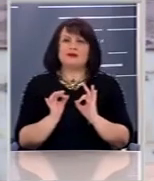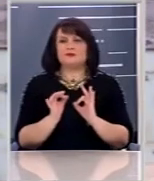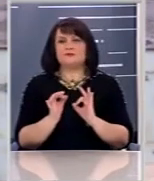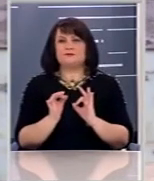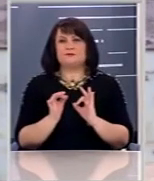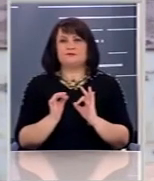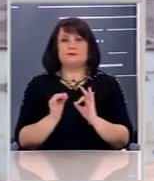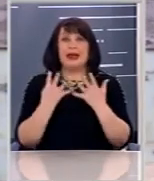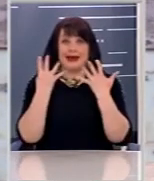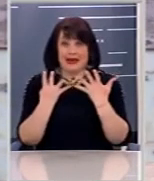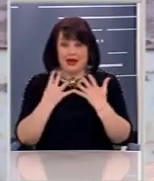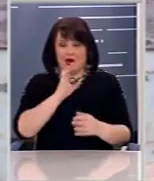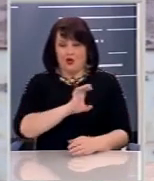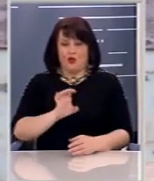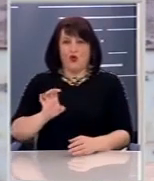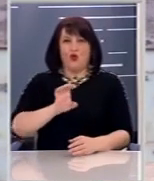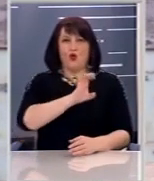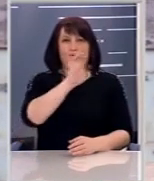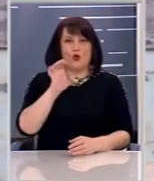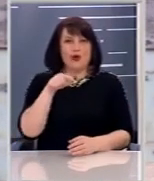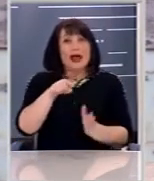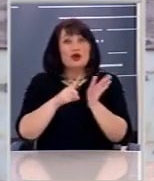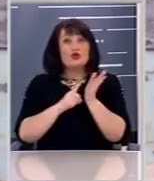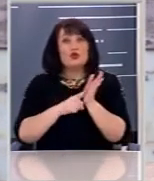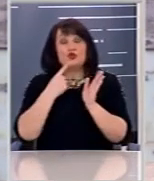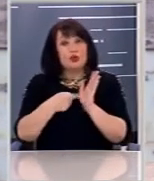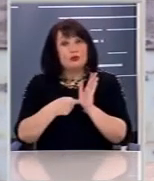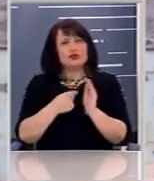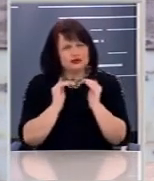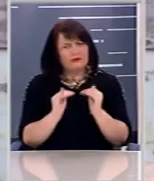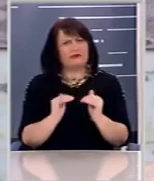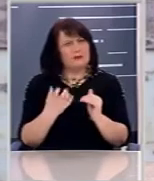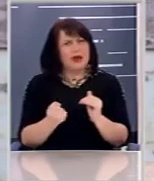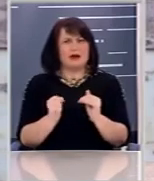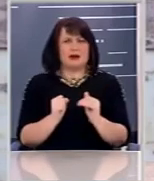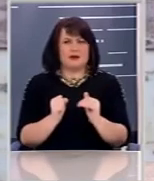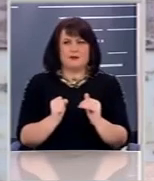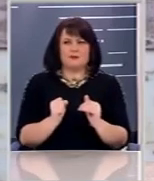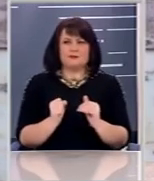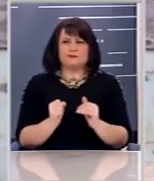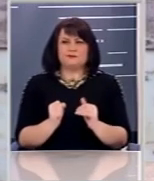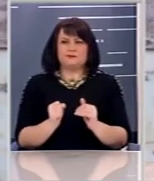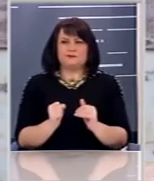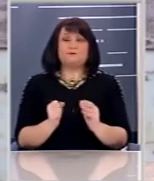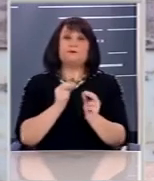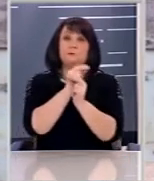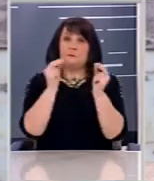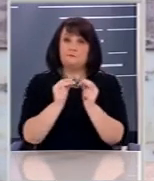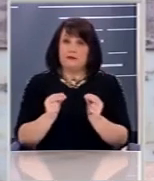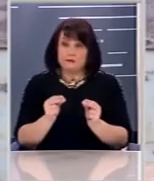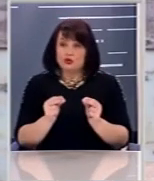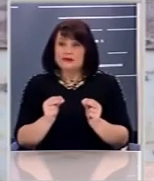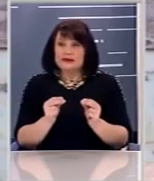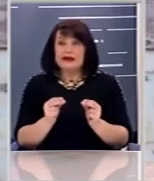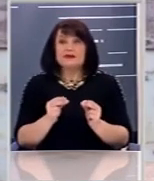9 χώρες ισχύει αυτή η νομοθετική ρύθμιση και κατά συνέπεια αυτό